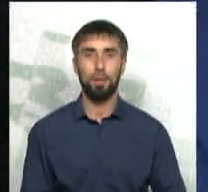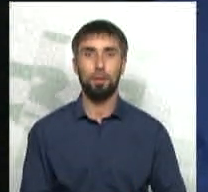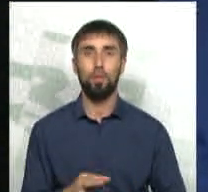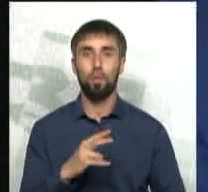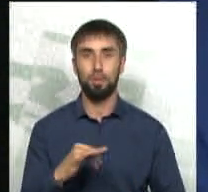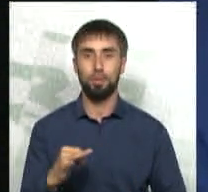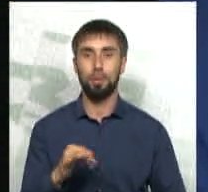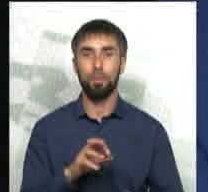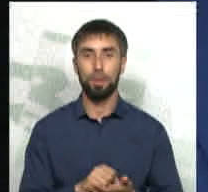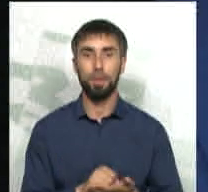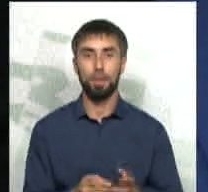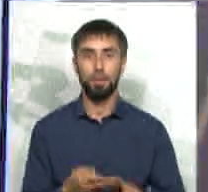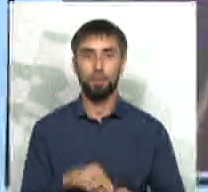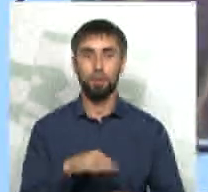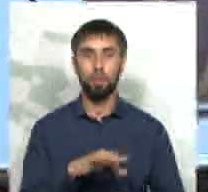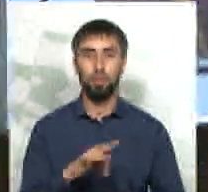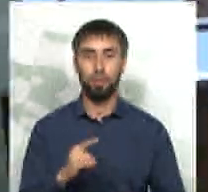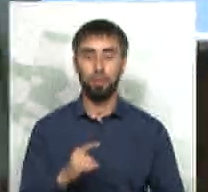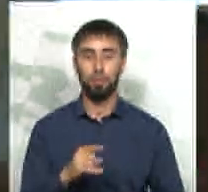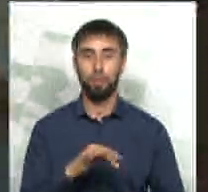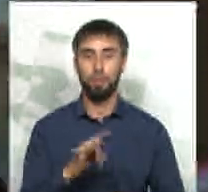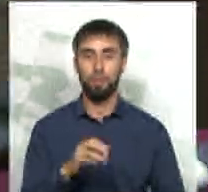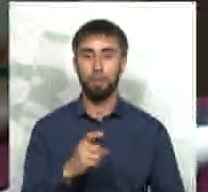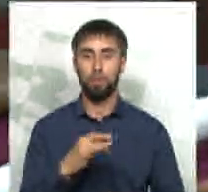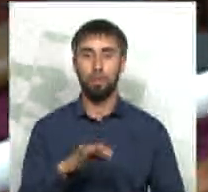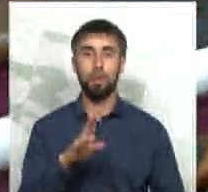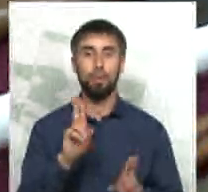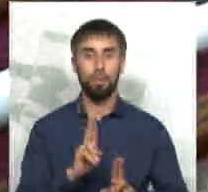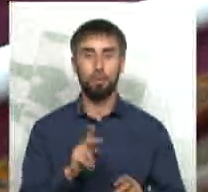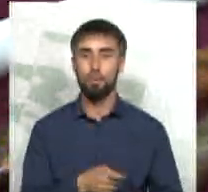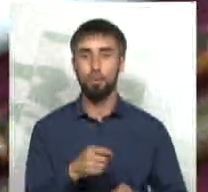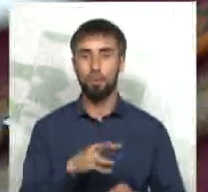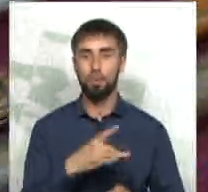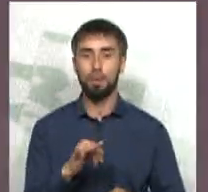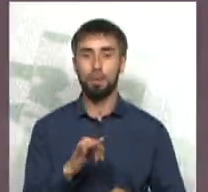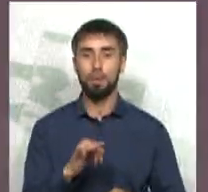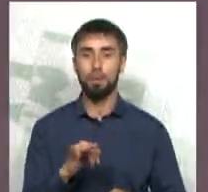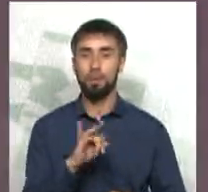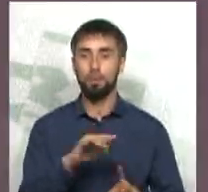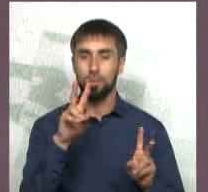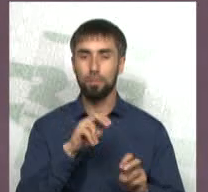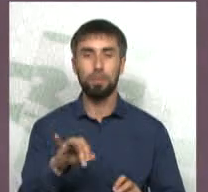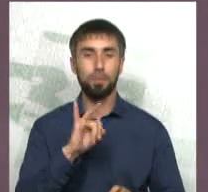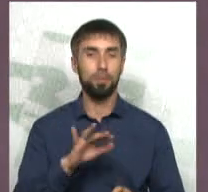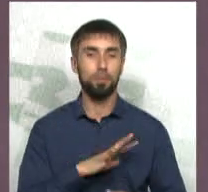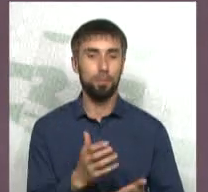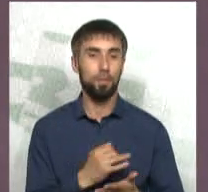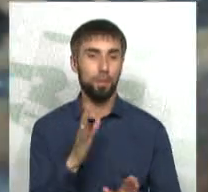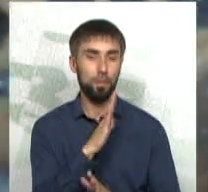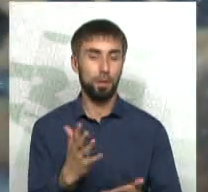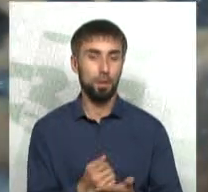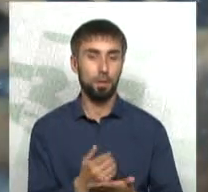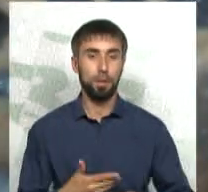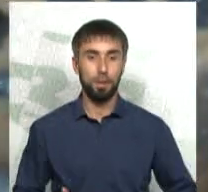Они применяли эти топоры. Предметы археологии, как правило, поступают в музей вследствие археологических раскопок и случайных